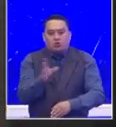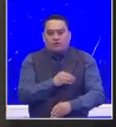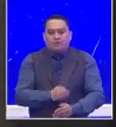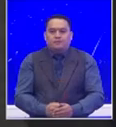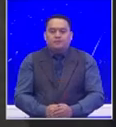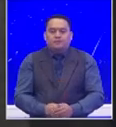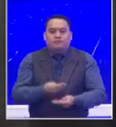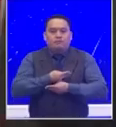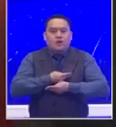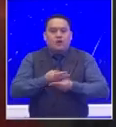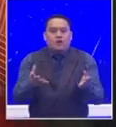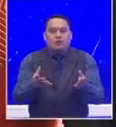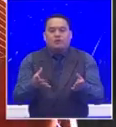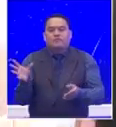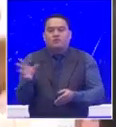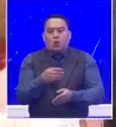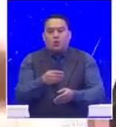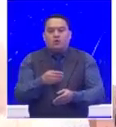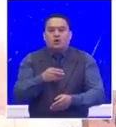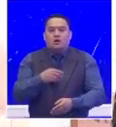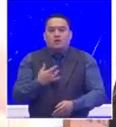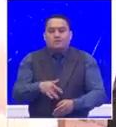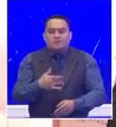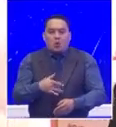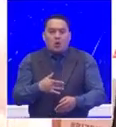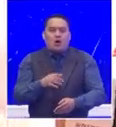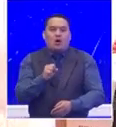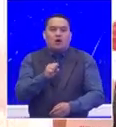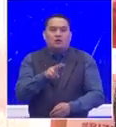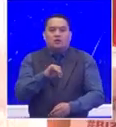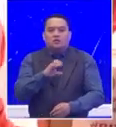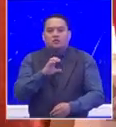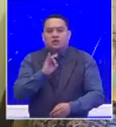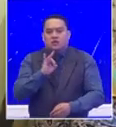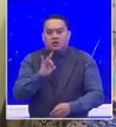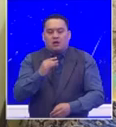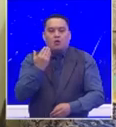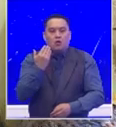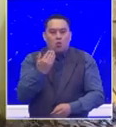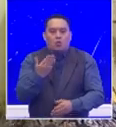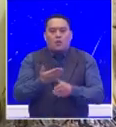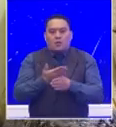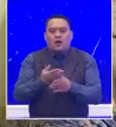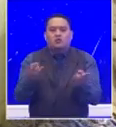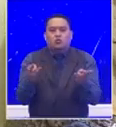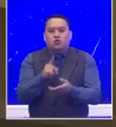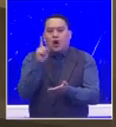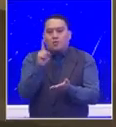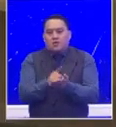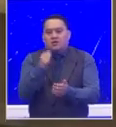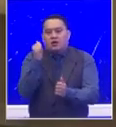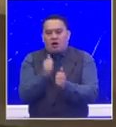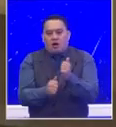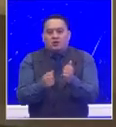спонсоров раздачи продуктовых корзин выступил поэт Жандарбек Булгаков. Как считает именитый уроженец ЖТСУ, помогать нуждающимся – обязанность